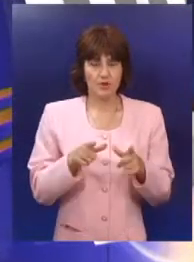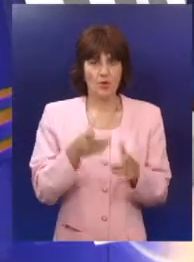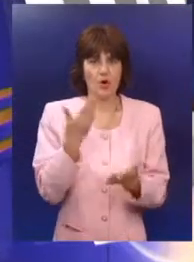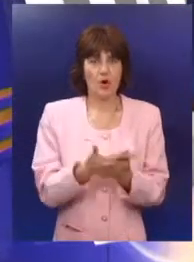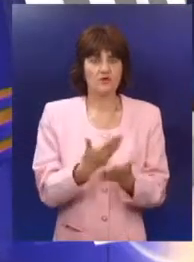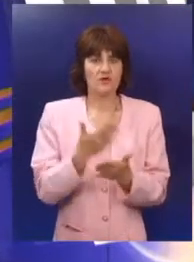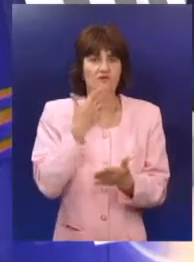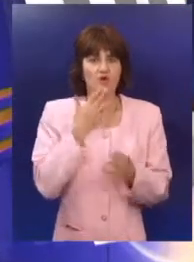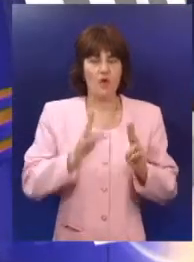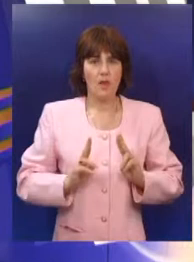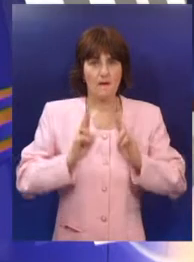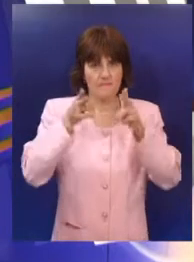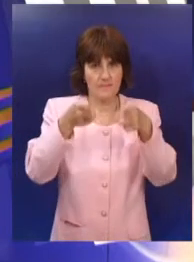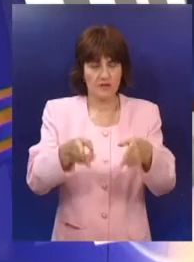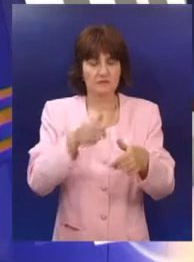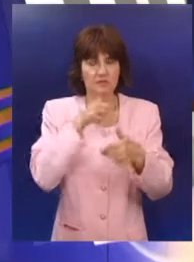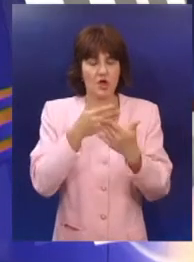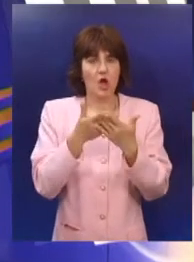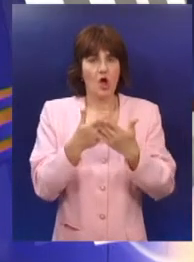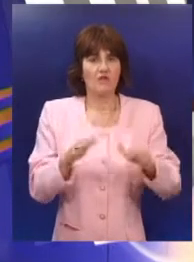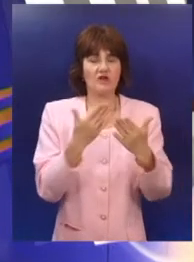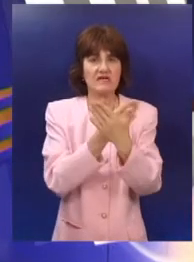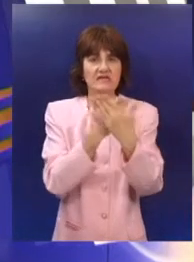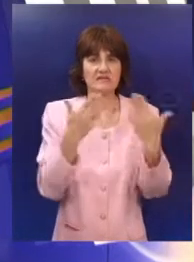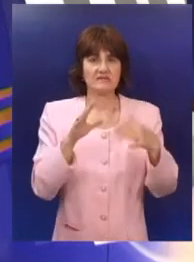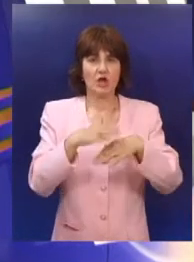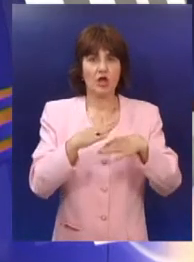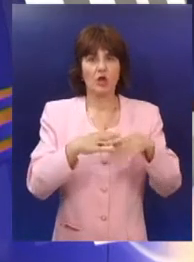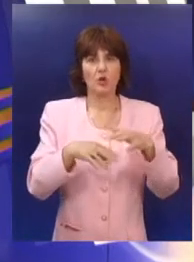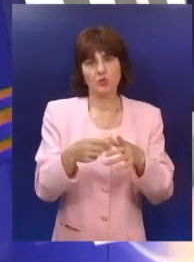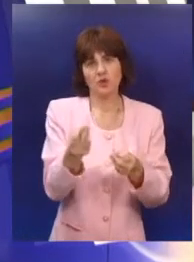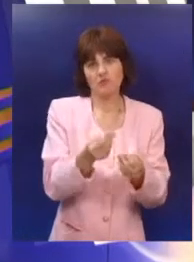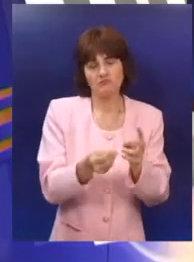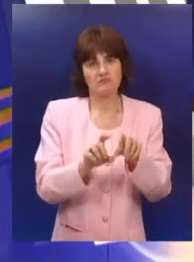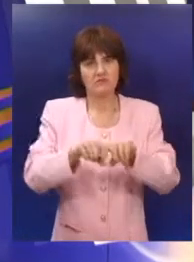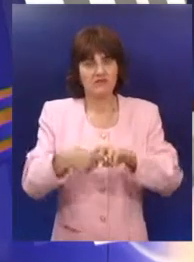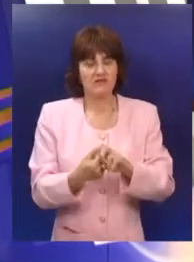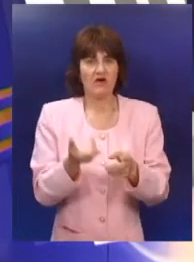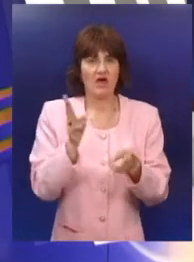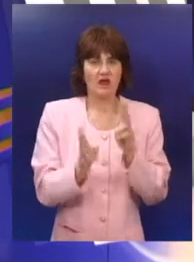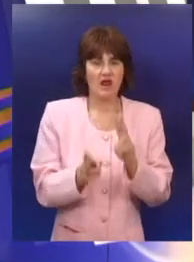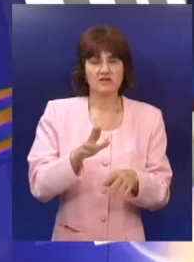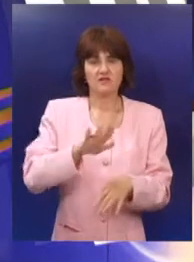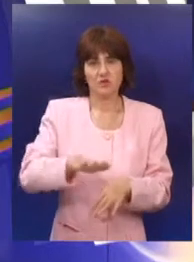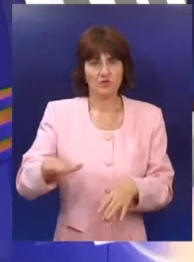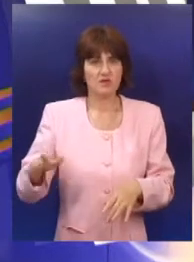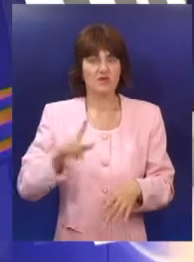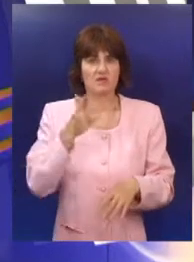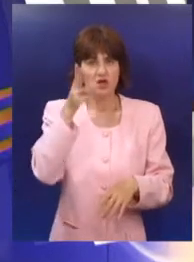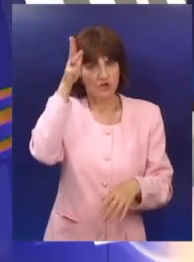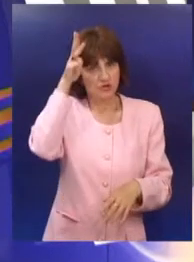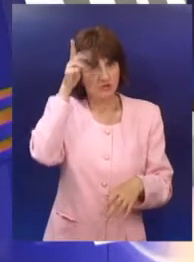U osnovnoj školi Majšenski put otvorena je izložba rukotvorina preko 300 učenika i nastavnika od 4. do 8.